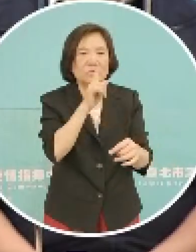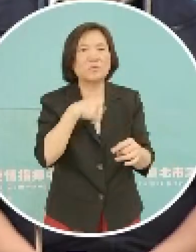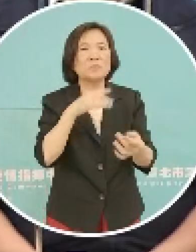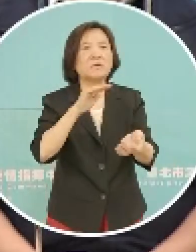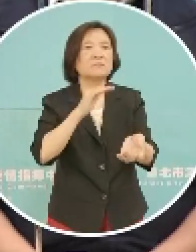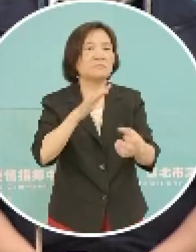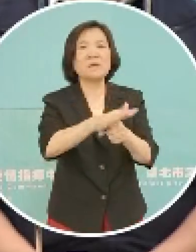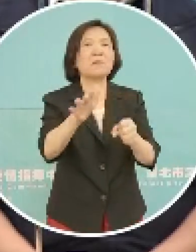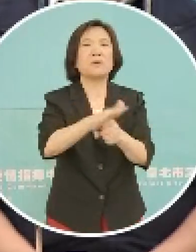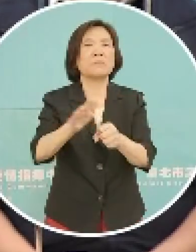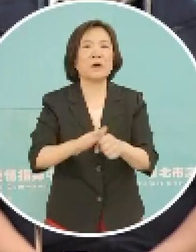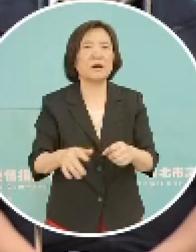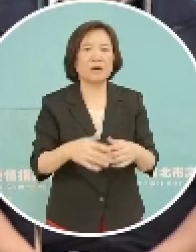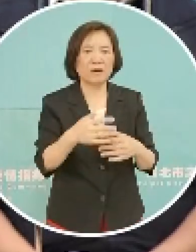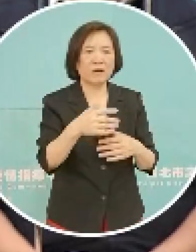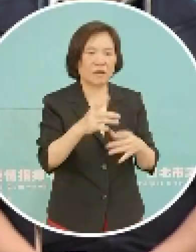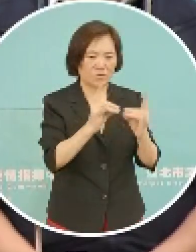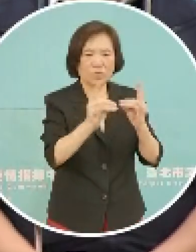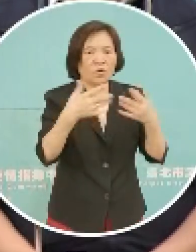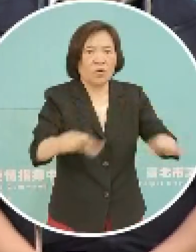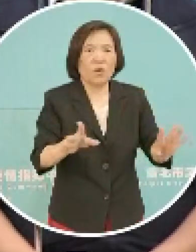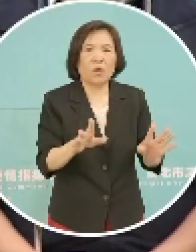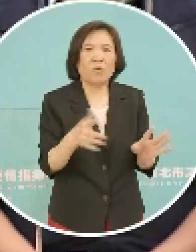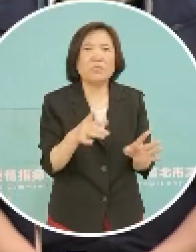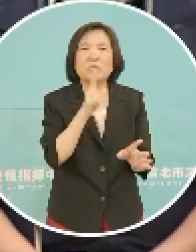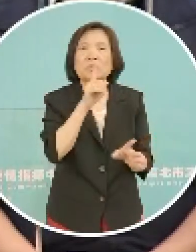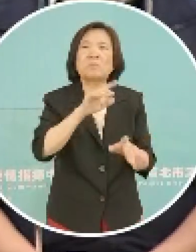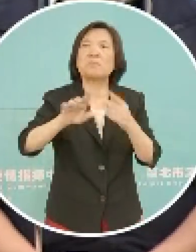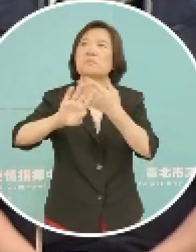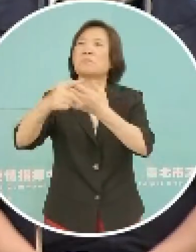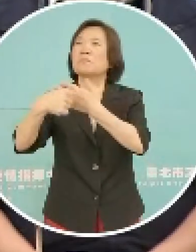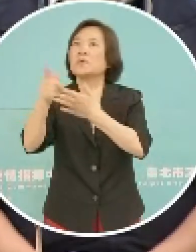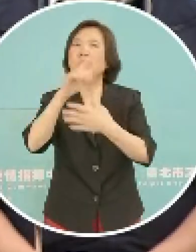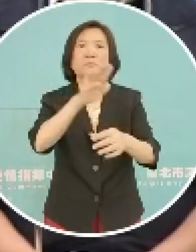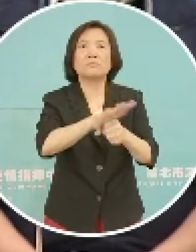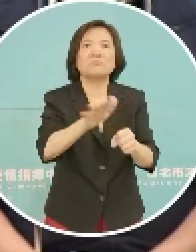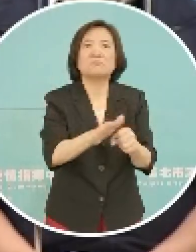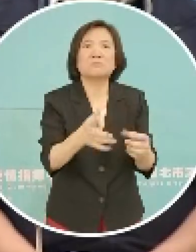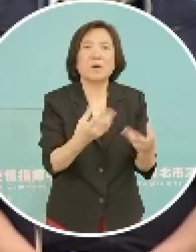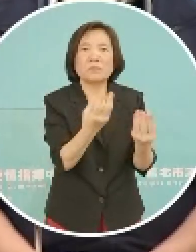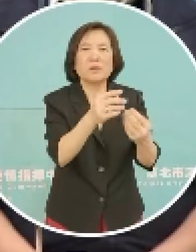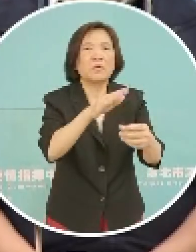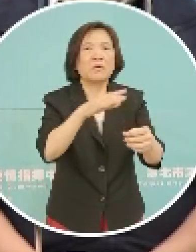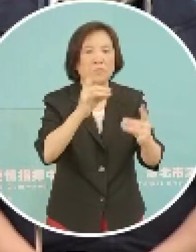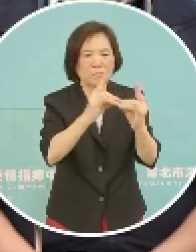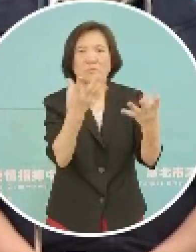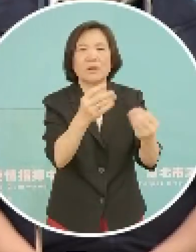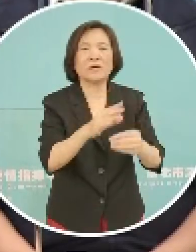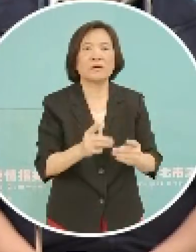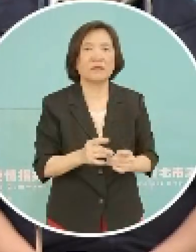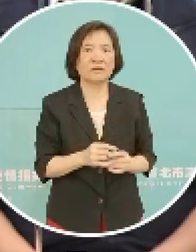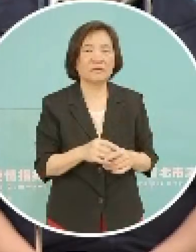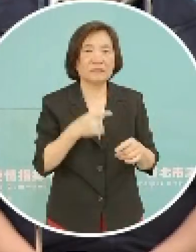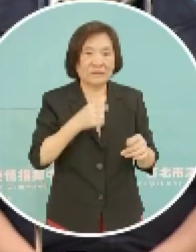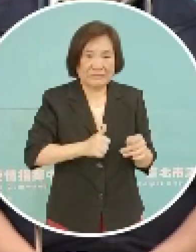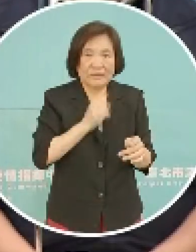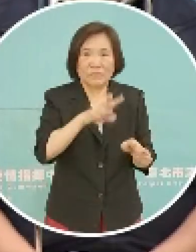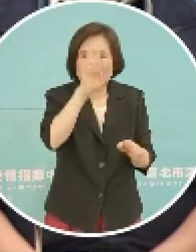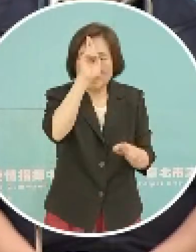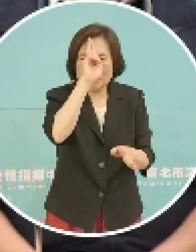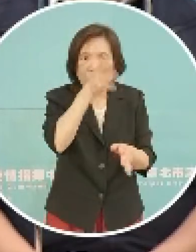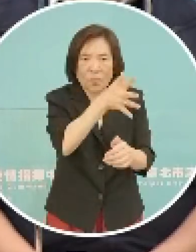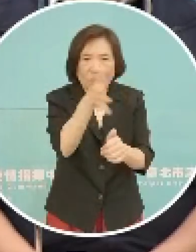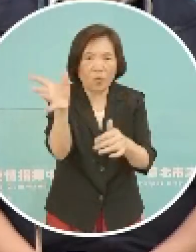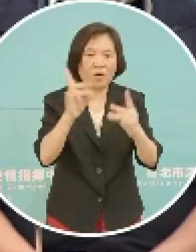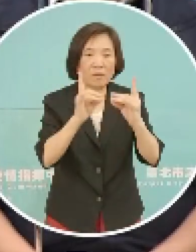床？我也问过我们的同仁，事实上在中午的时候我们的空床只剩20床，那